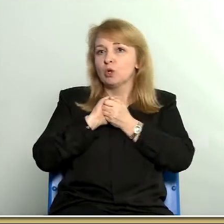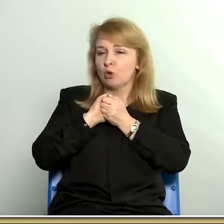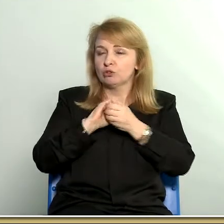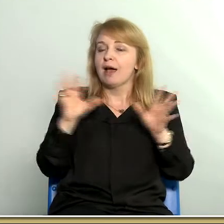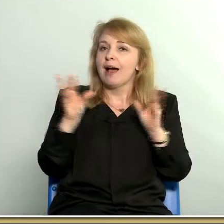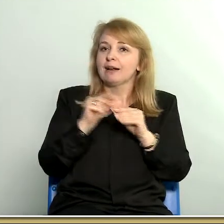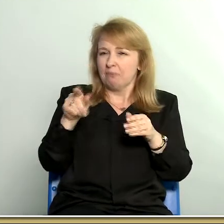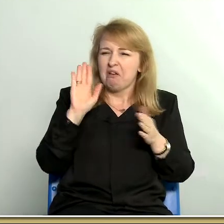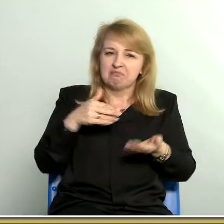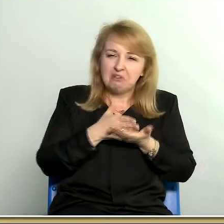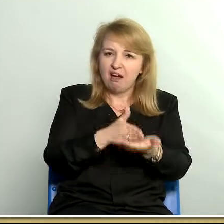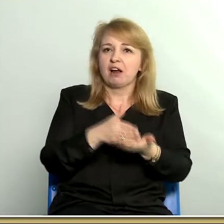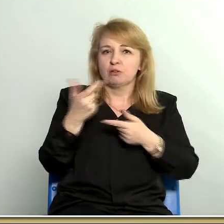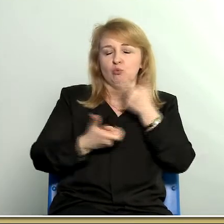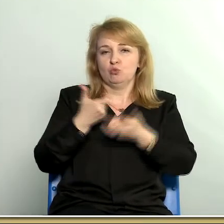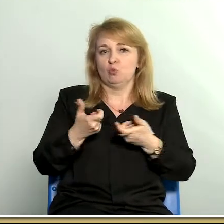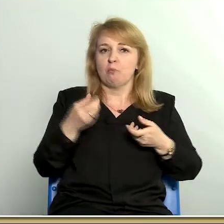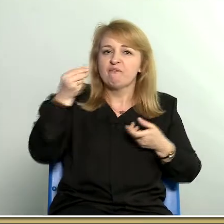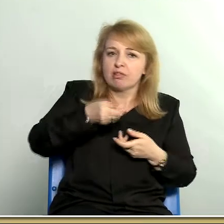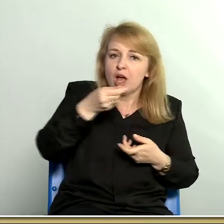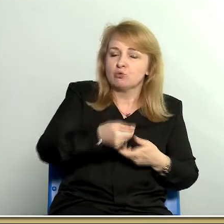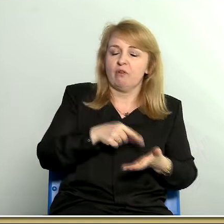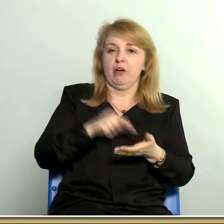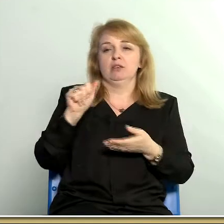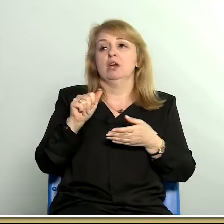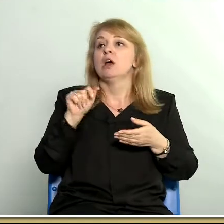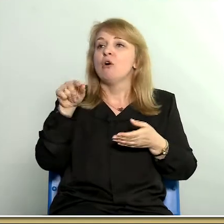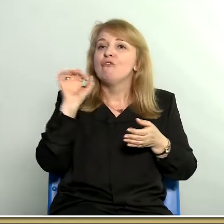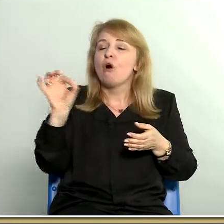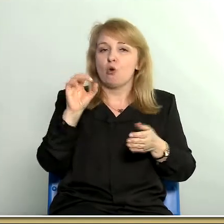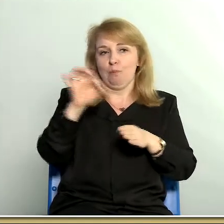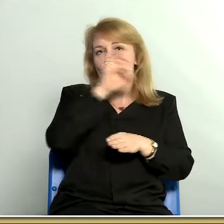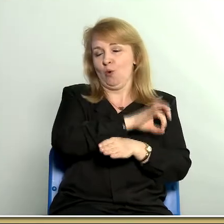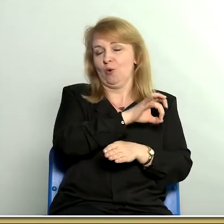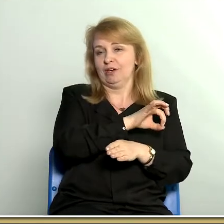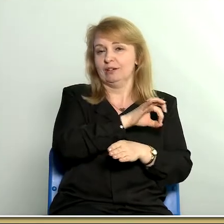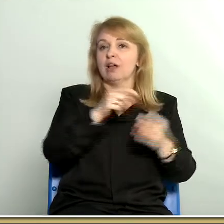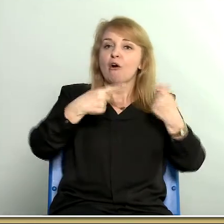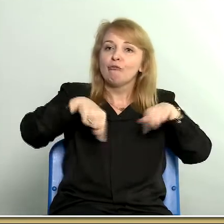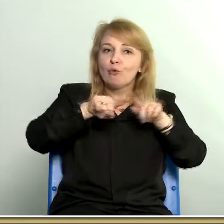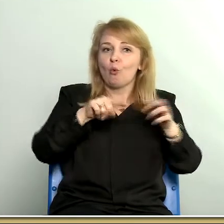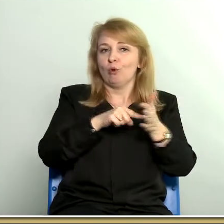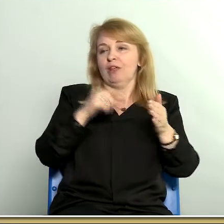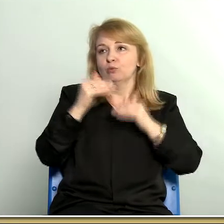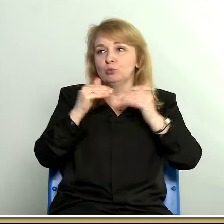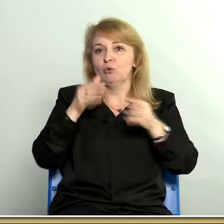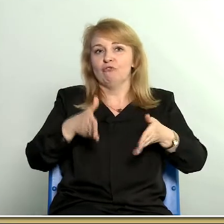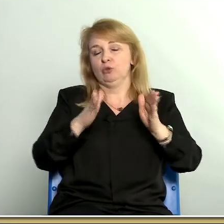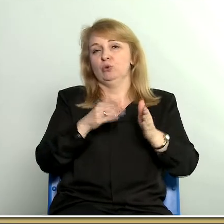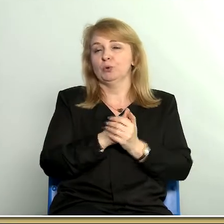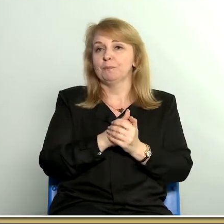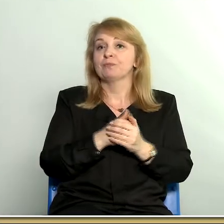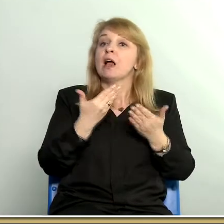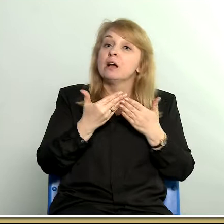z tego rodzaju, z taką skalą projektów, z taką rangą projektów i z takimi alokacjami. Stąd nie